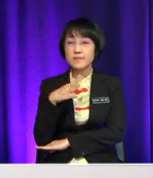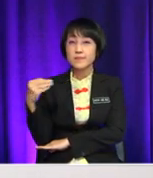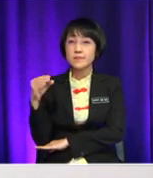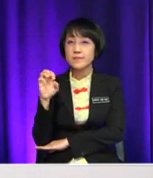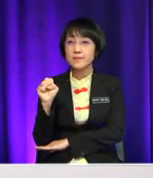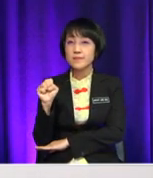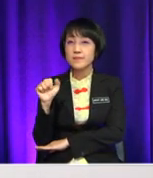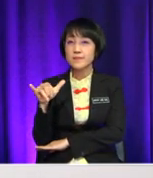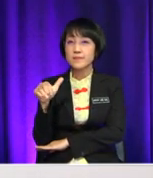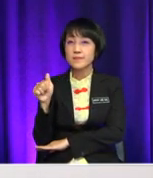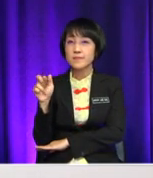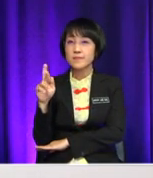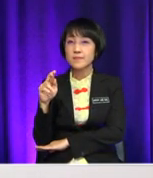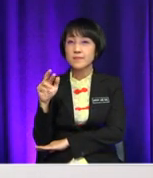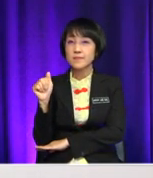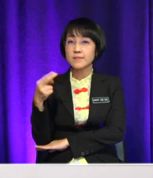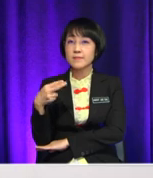itu oke oke